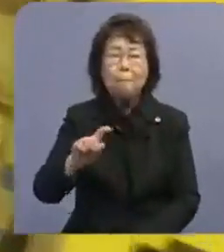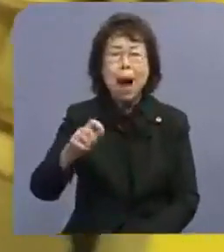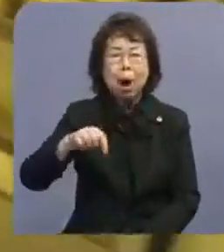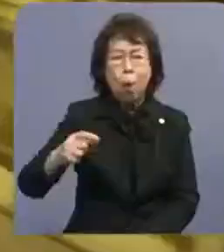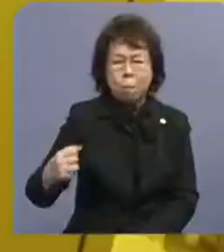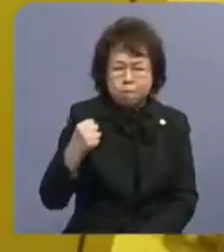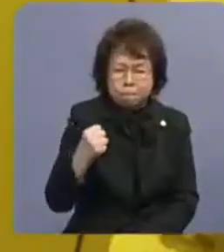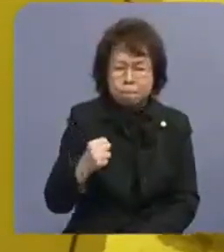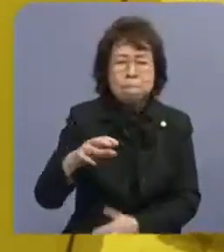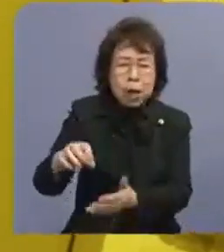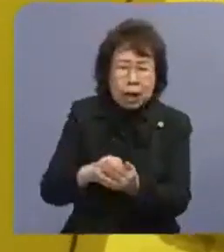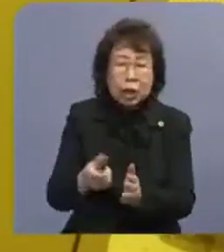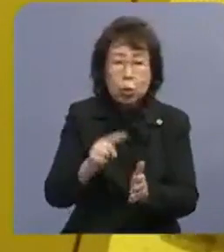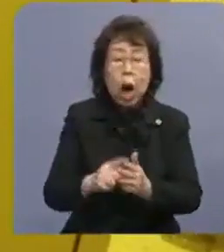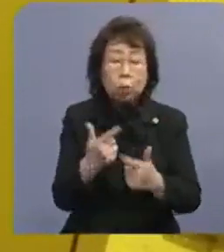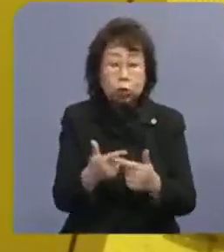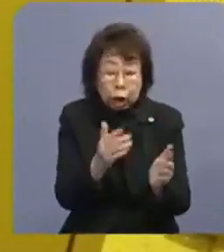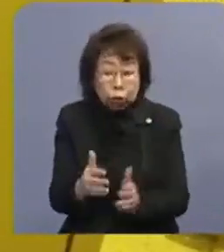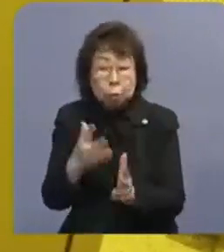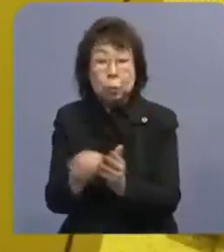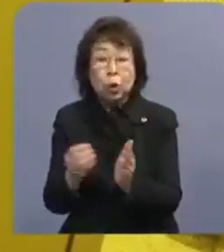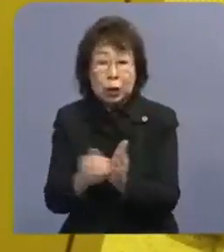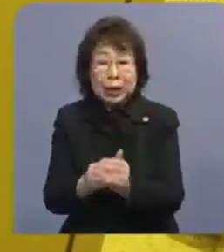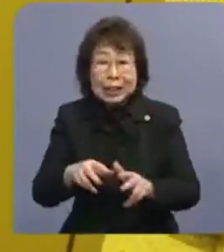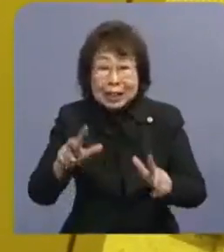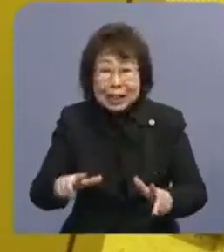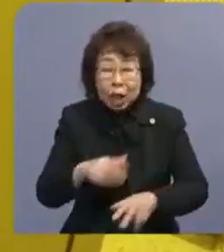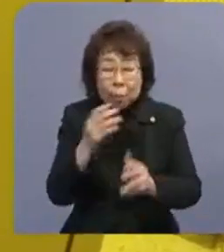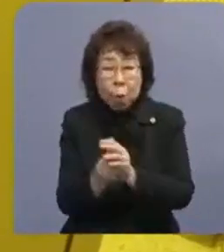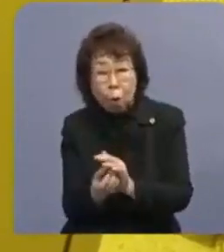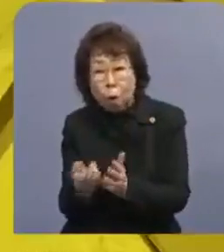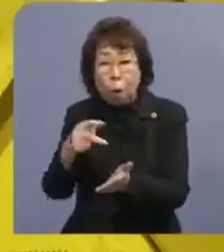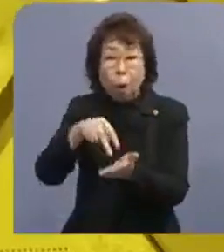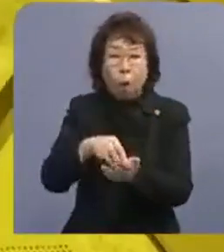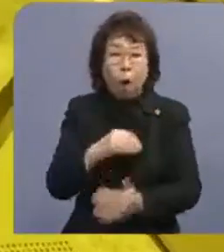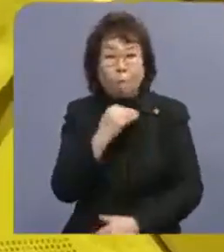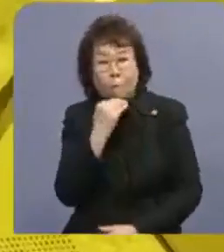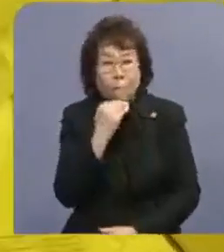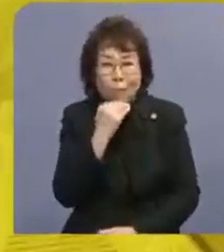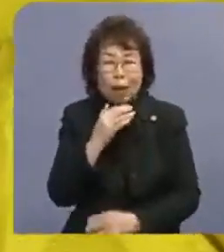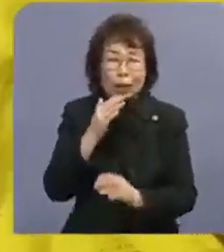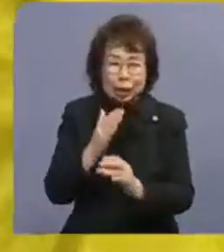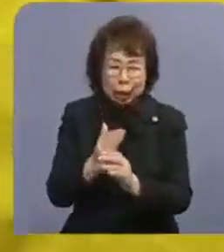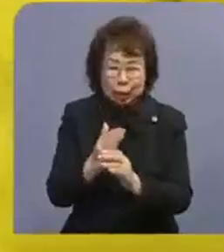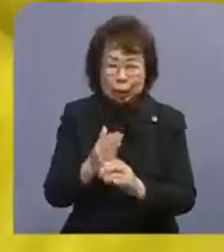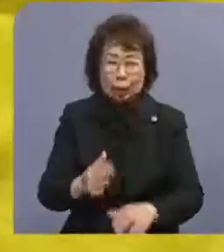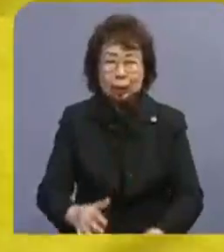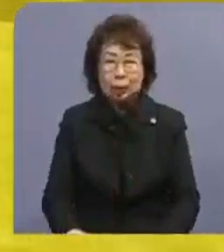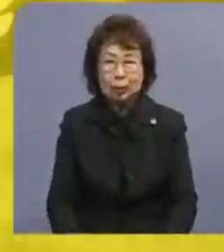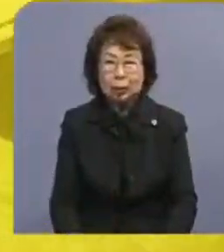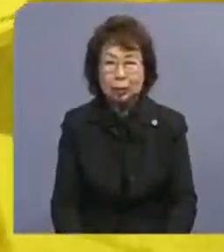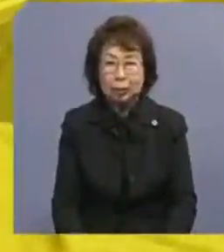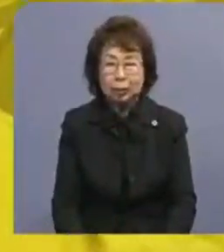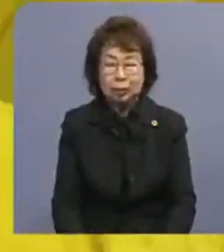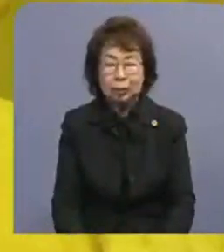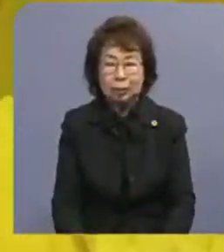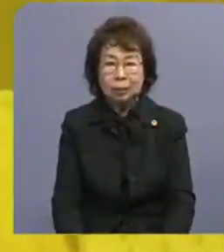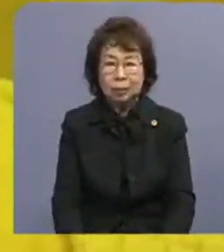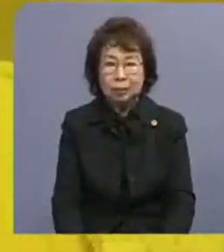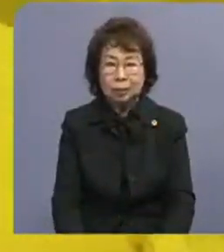주도권을 잡기 위한 부산의 준비는 끝나고 이제 도약만을 남겨뒀습니다. KBS 뉴스 김계입니다.